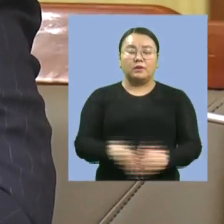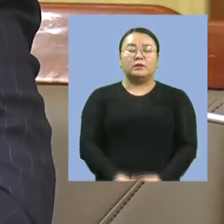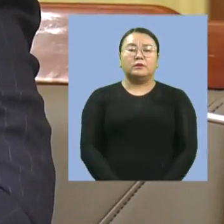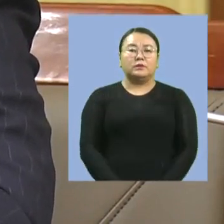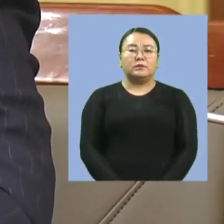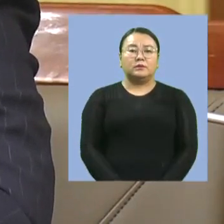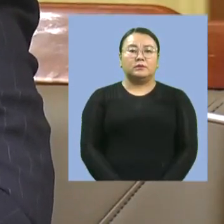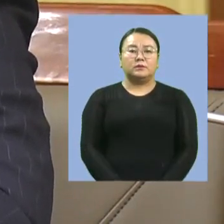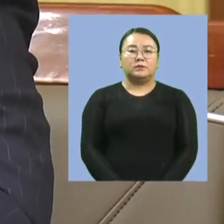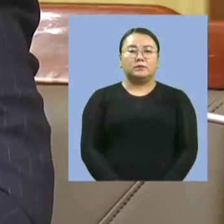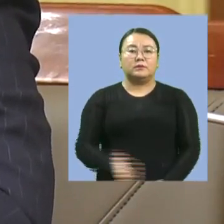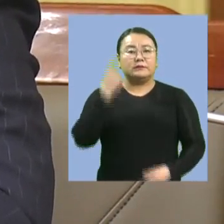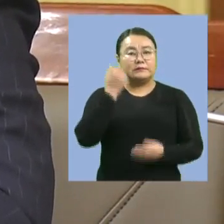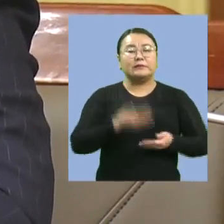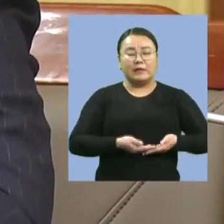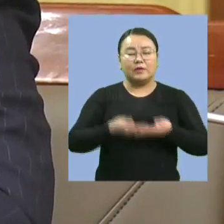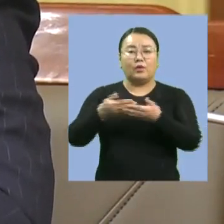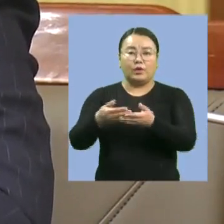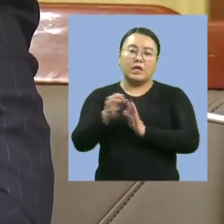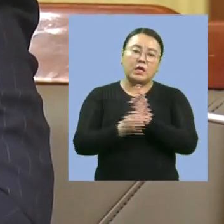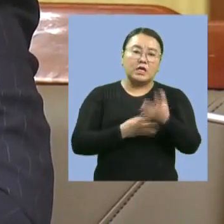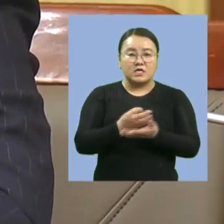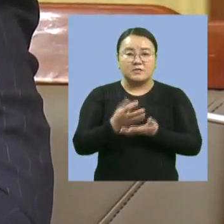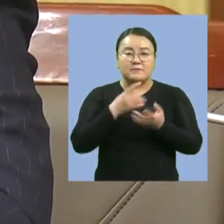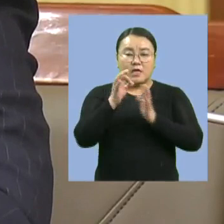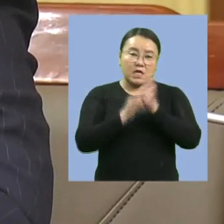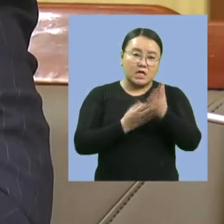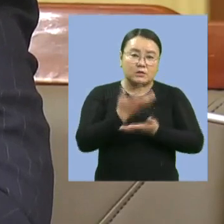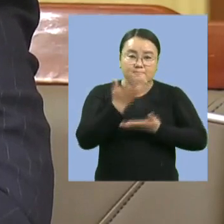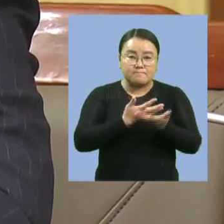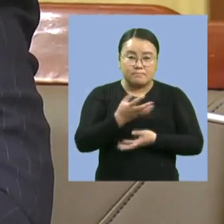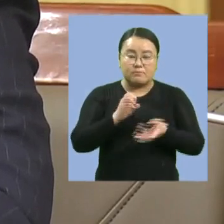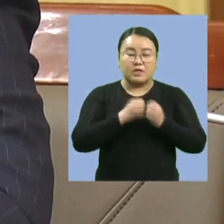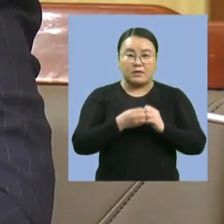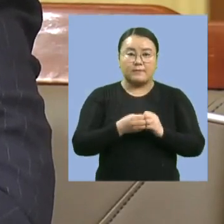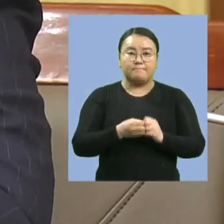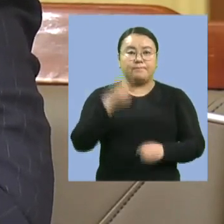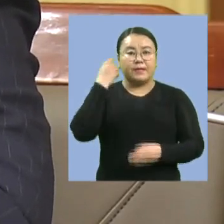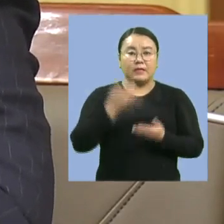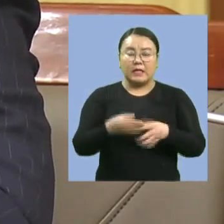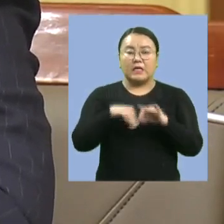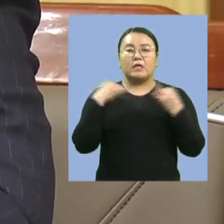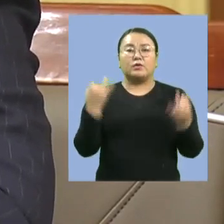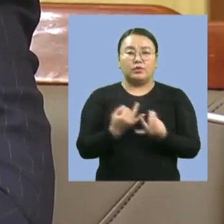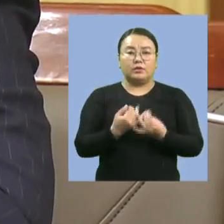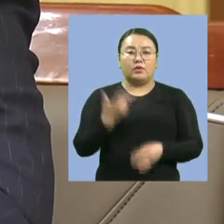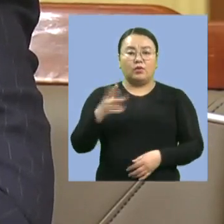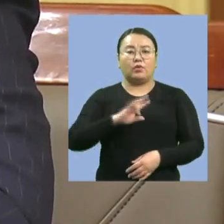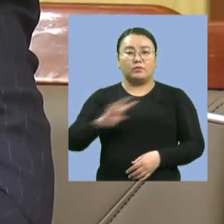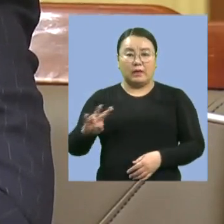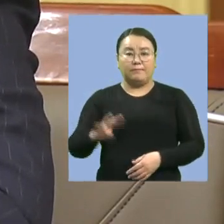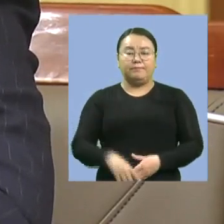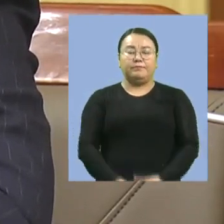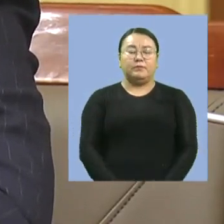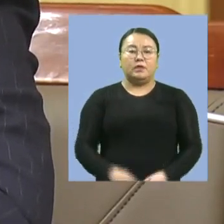чуулганд оруулъя гэдэг оруулж хилцүүлъя гэдэг ийм одоо сонлыг улсын их хурлын судалтаа 3